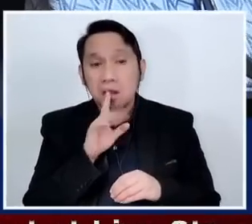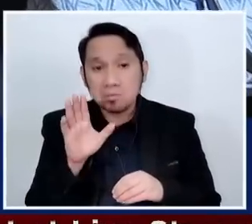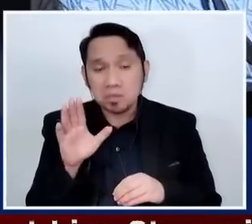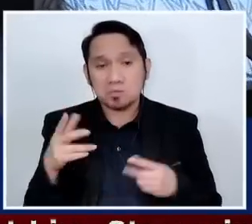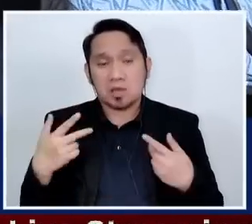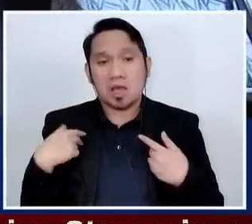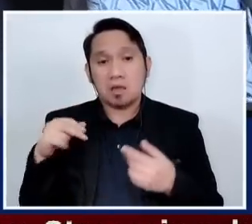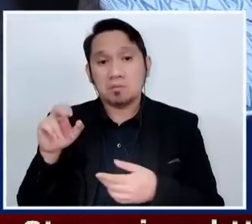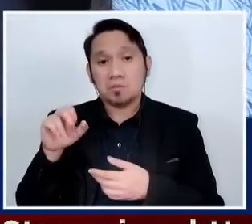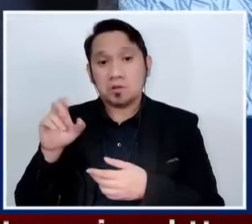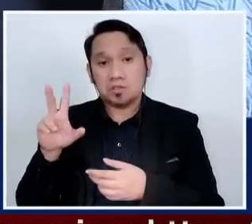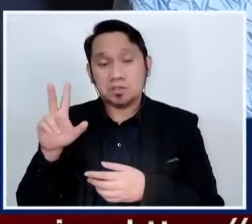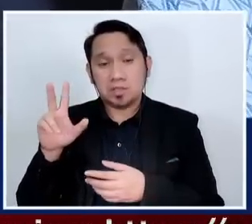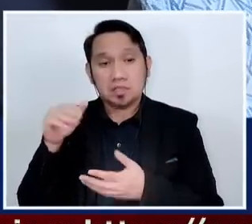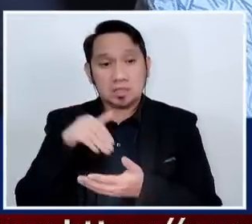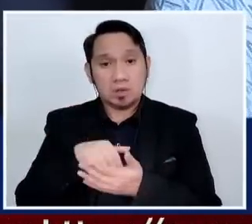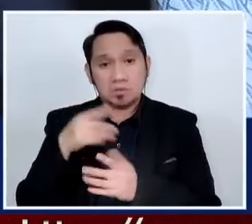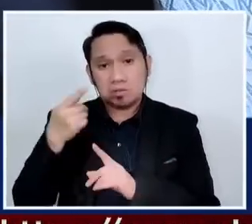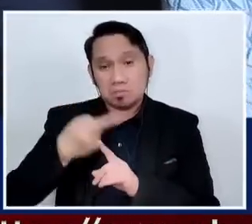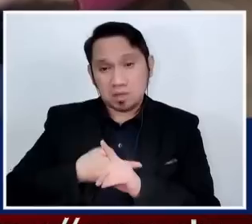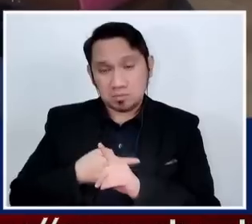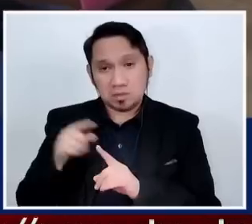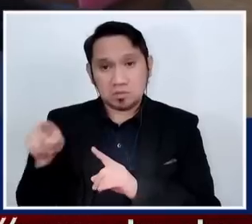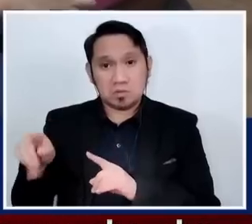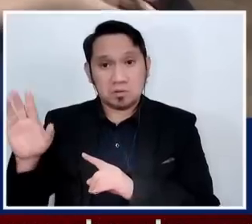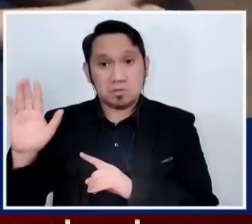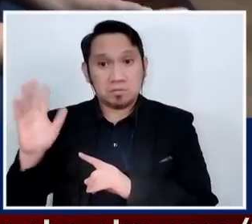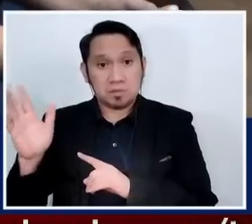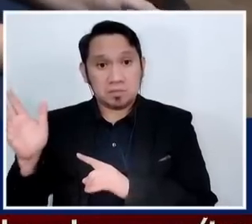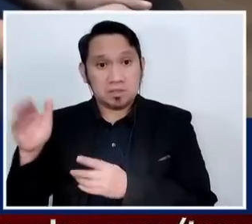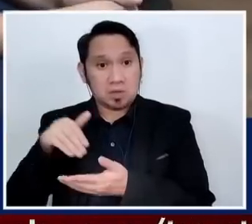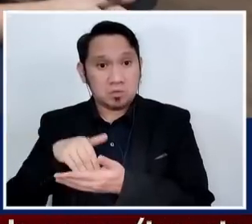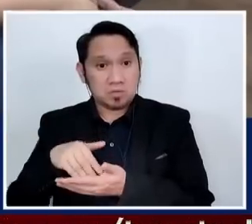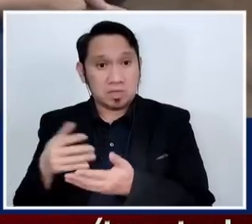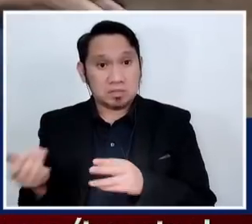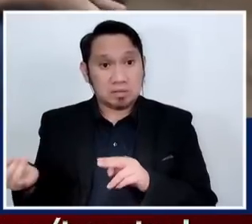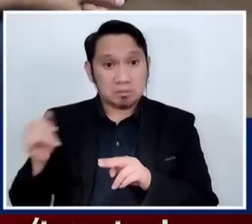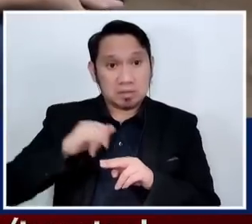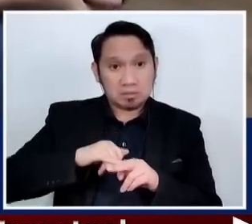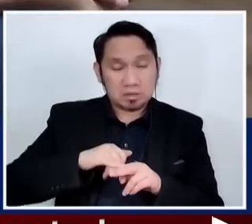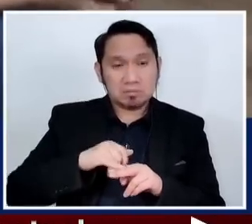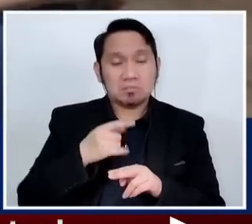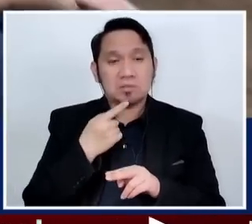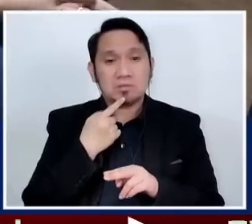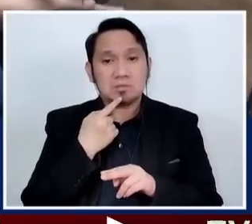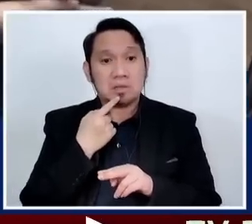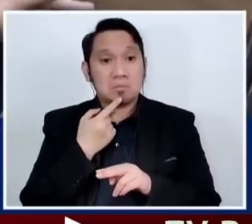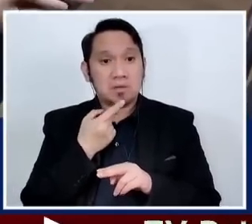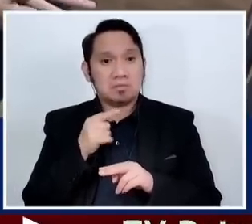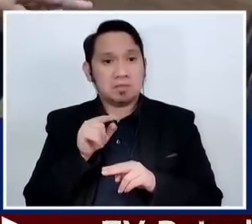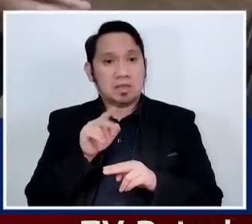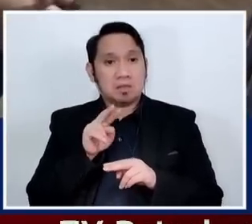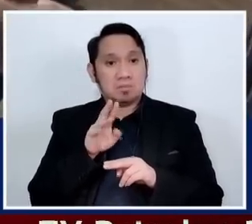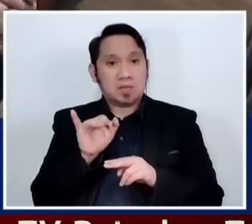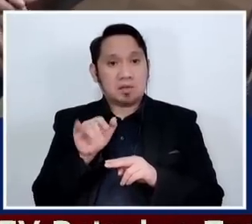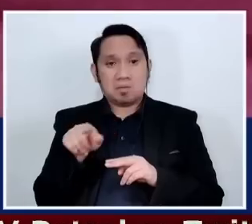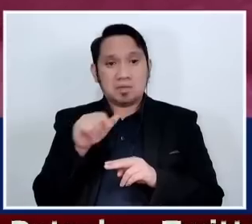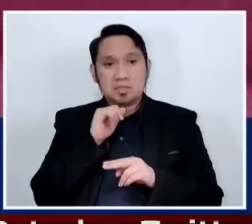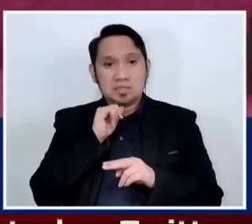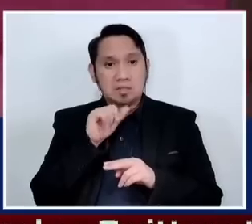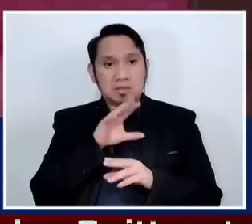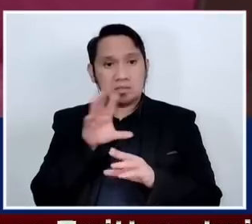13,000 kada buwan ang kanilang 50,000 na investment. Paliwanag ng kumpanya sa NBI, hindi na nila empleyado si